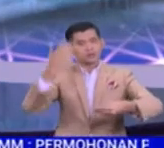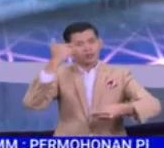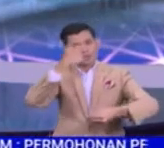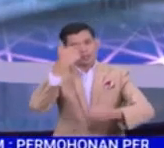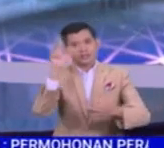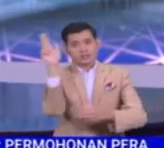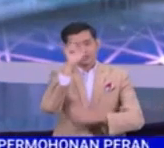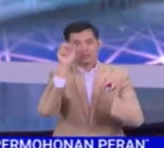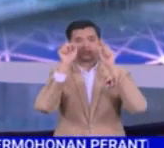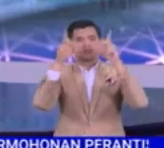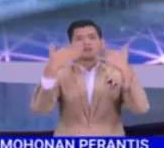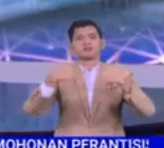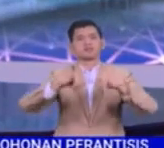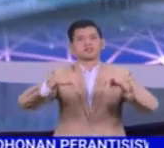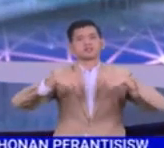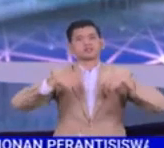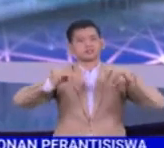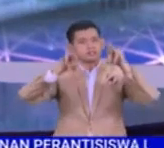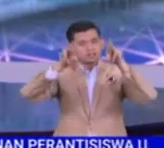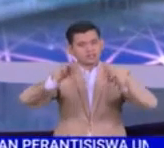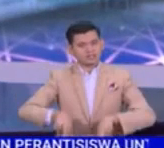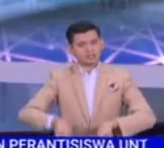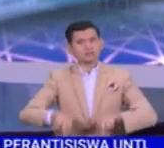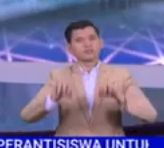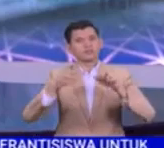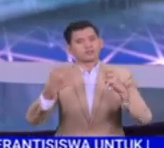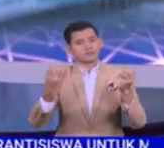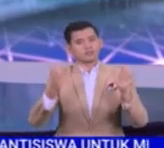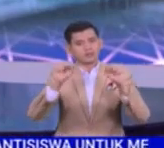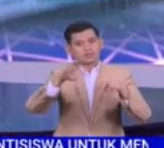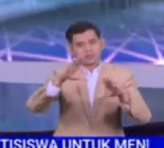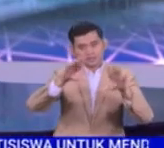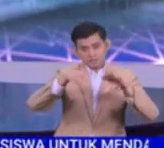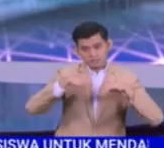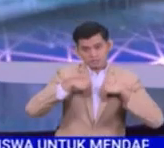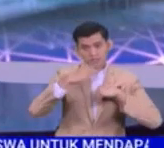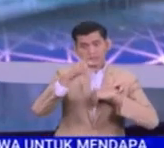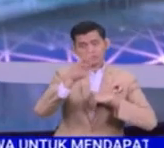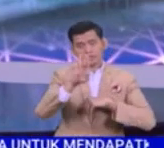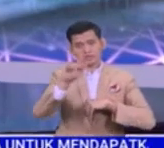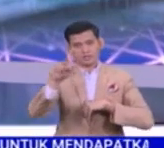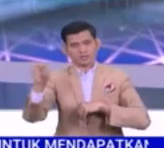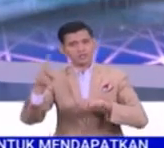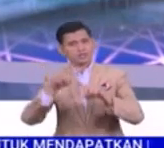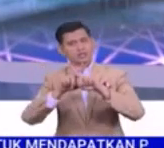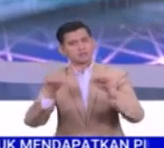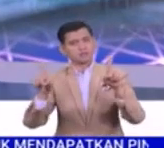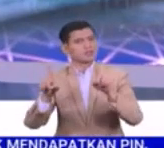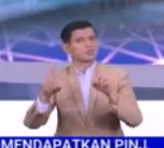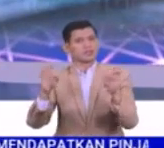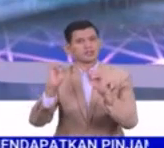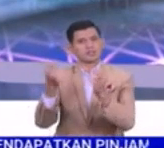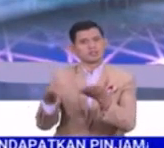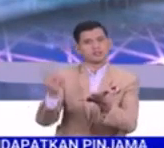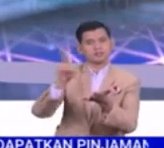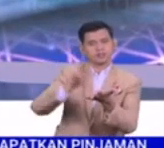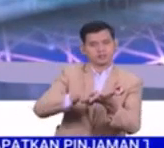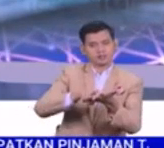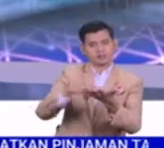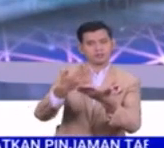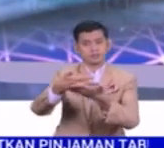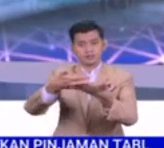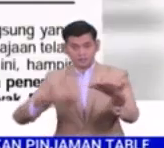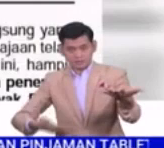kerajaan sedar masih ada rakyat yang layak menerima BKM tetapi belum didaftarkan di dalam pengkalan data kerajaan.